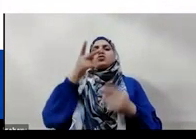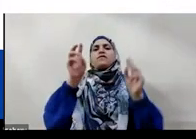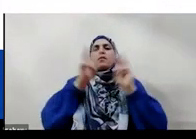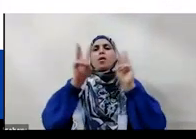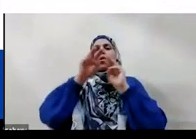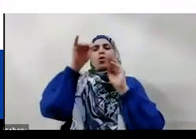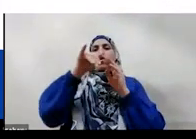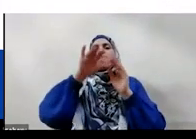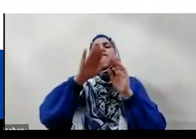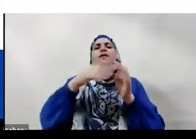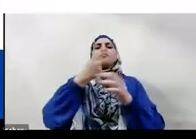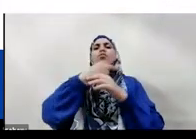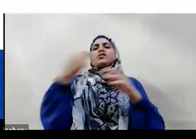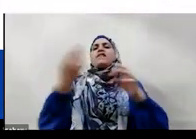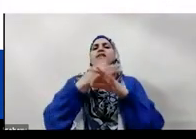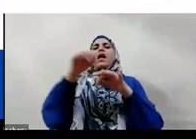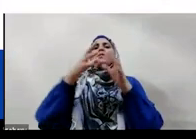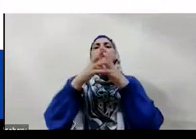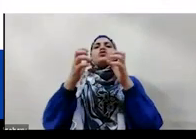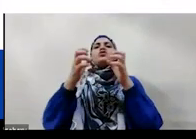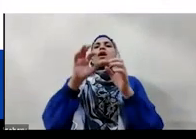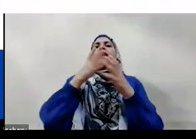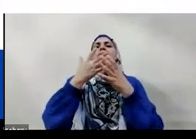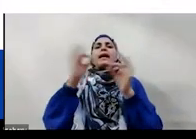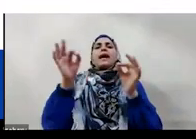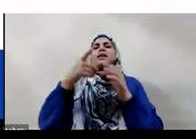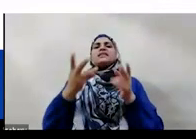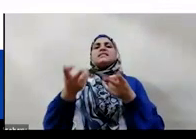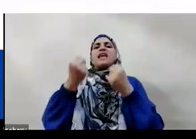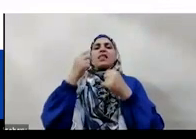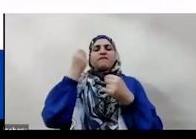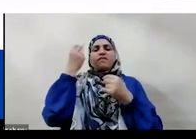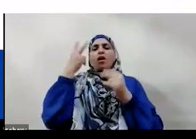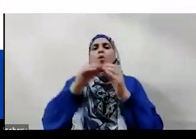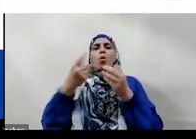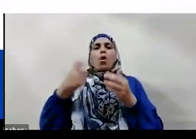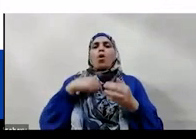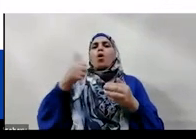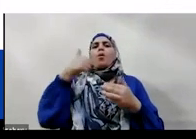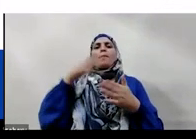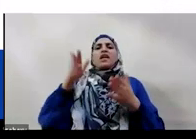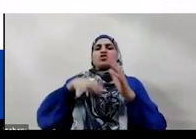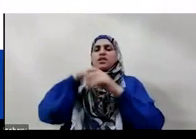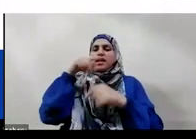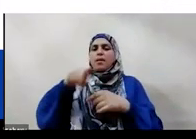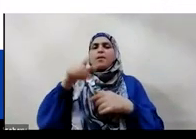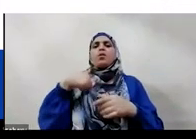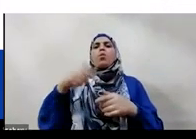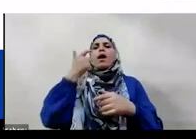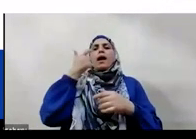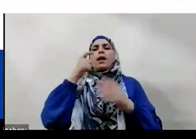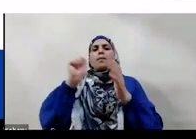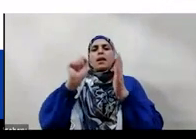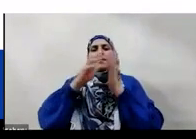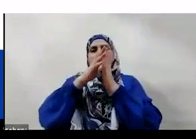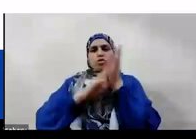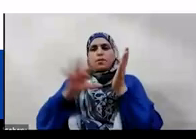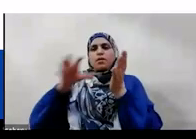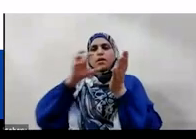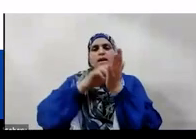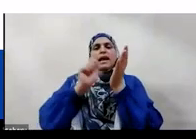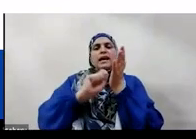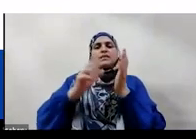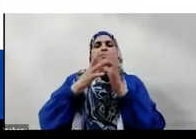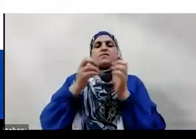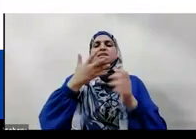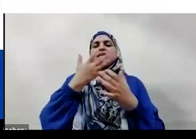وهتلاقوا ريسورسز مختلفة بتشرح لكم ايه هو البلاجيريزم وازاي تقدروا تتجنبوه وازاي تقدروا تعملوا بروبر سيتيشن لاي حاجة حضراتكم عايزين تاخدوها